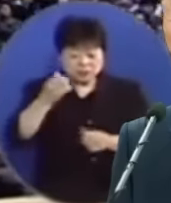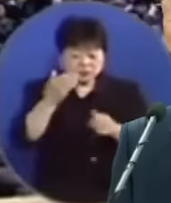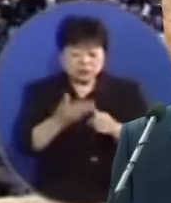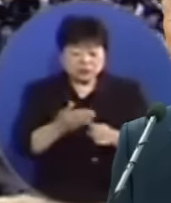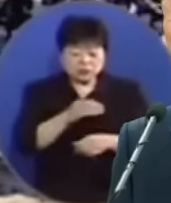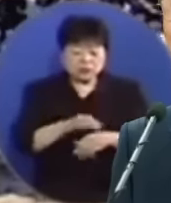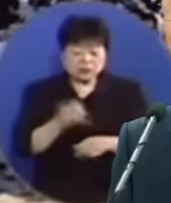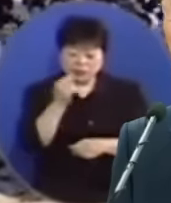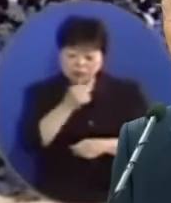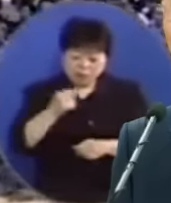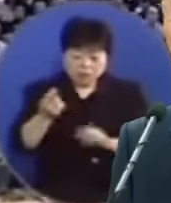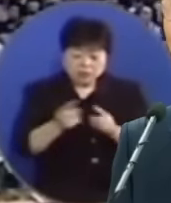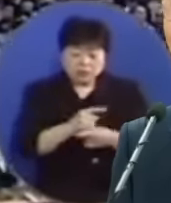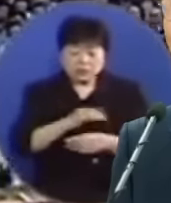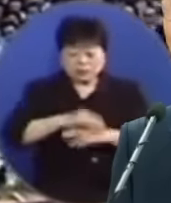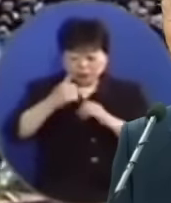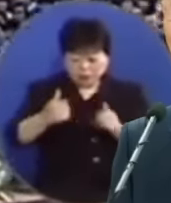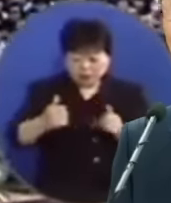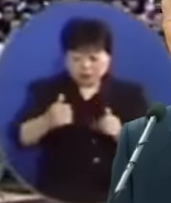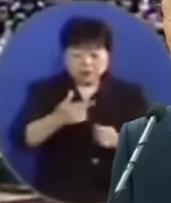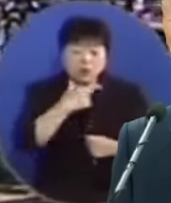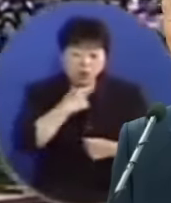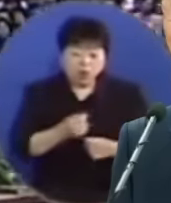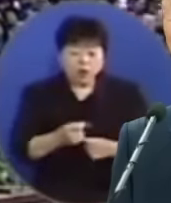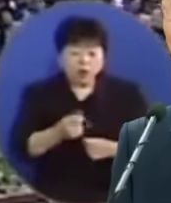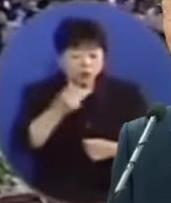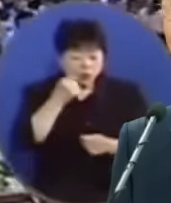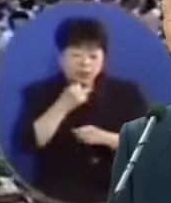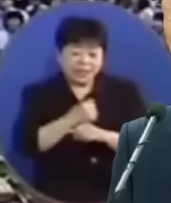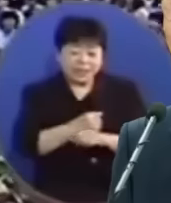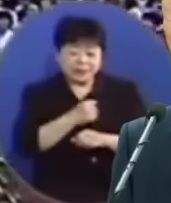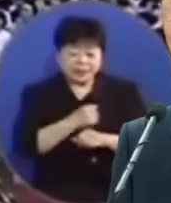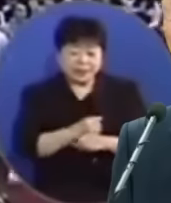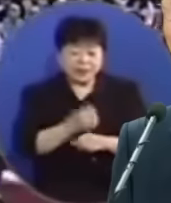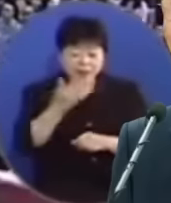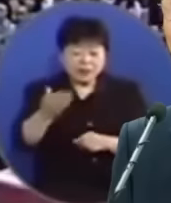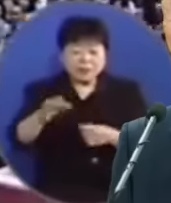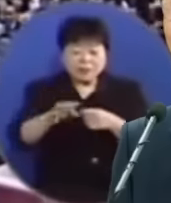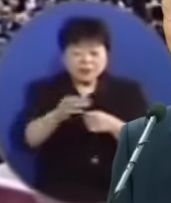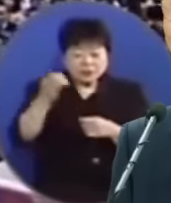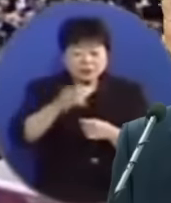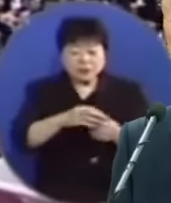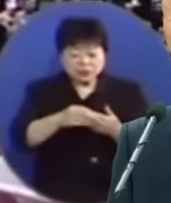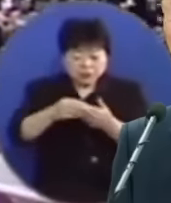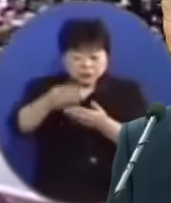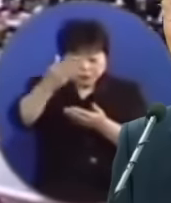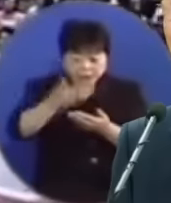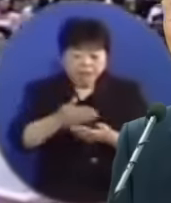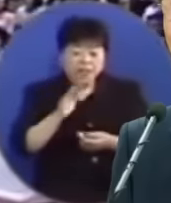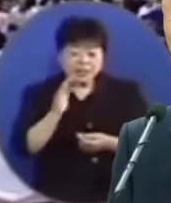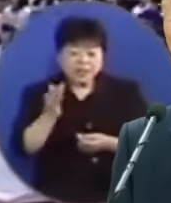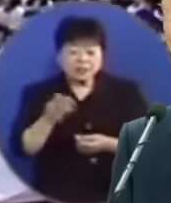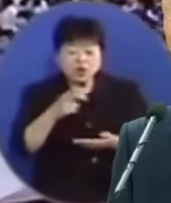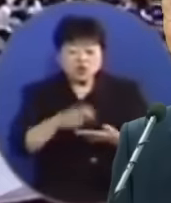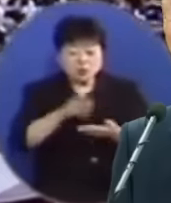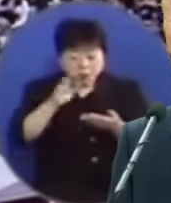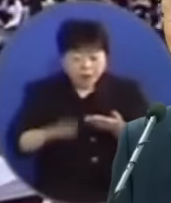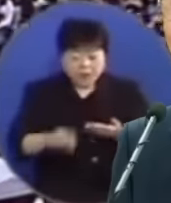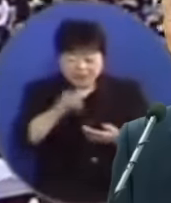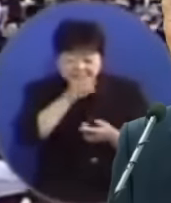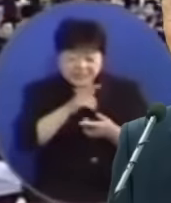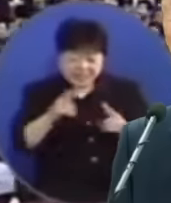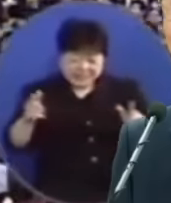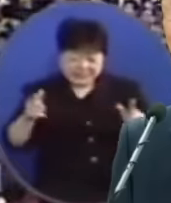거스르니 이 둘이 서로 대적함으로 너희가 원하는 것을 하지 못하게 하려 함이라. 너희가 만일 성령을 인도하는 바가 되면 율법 아래 있지